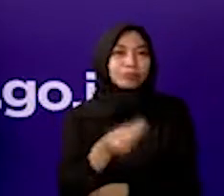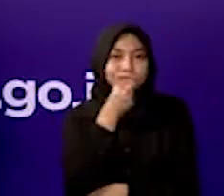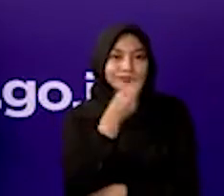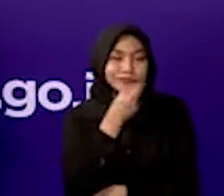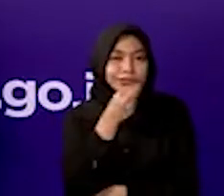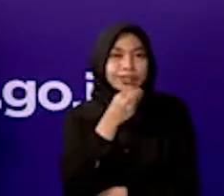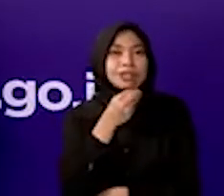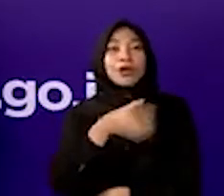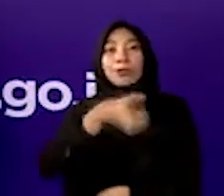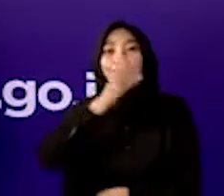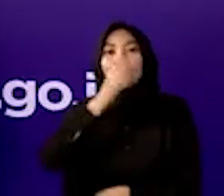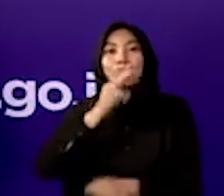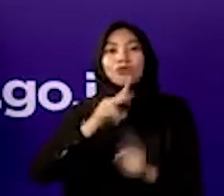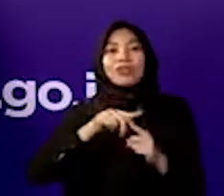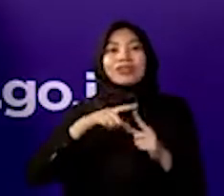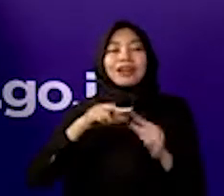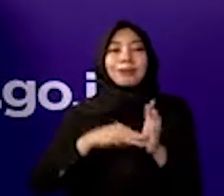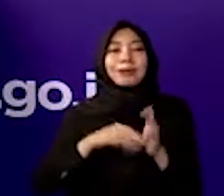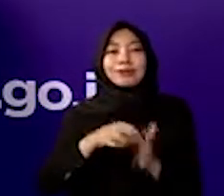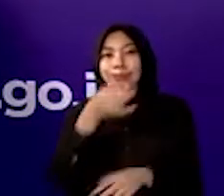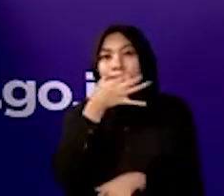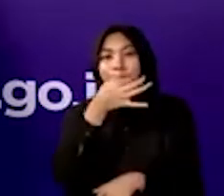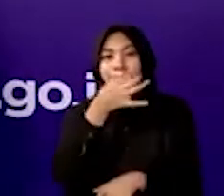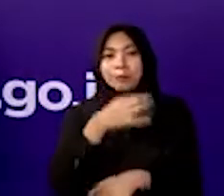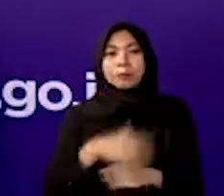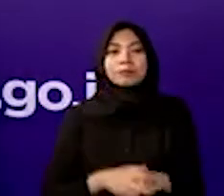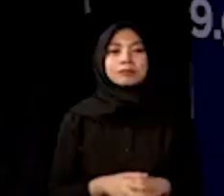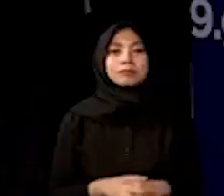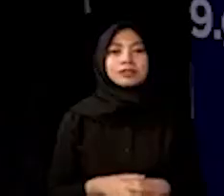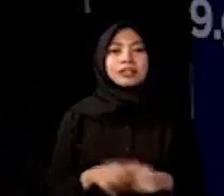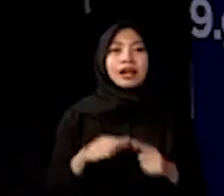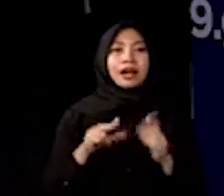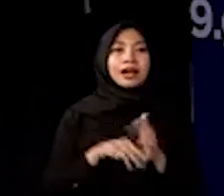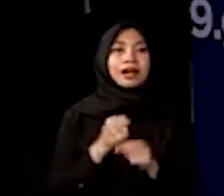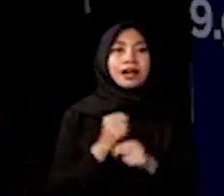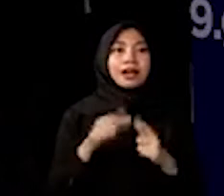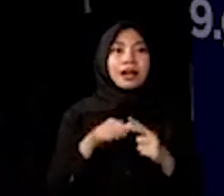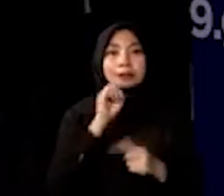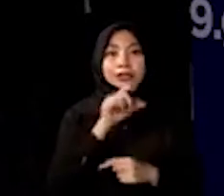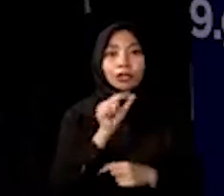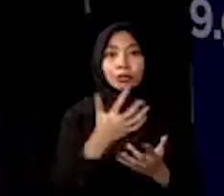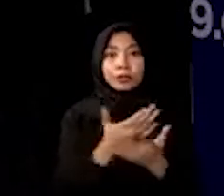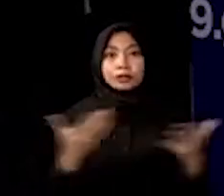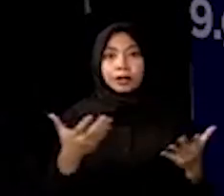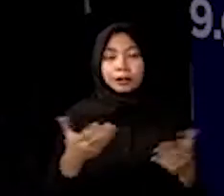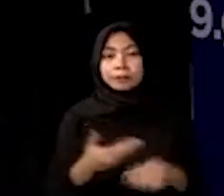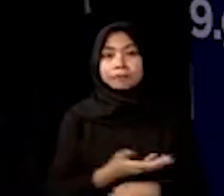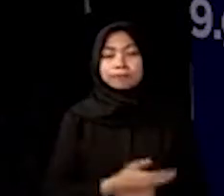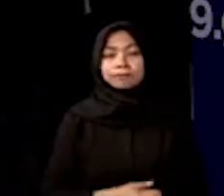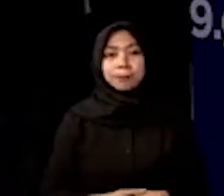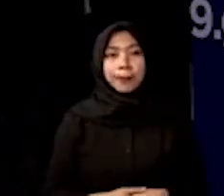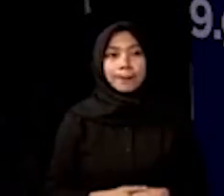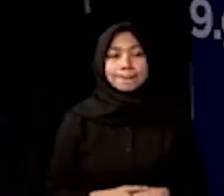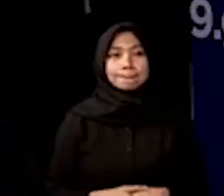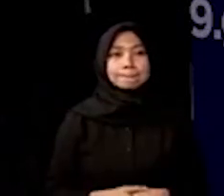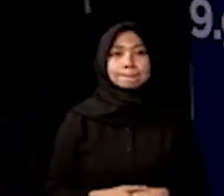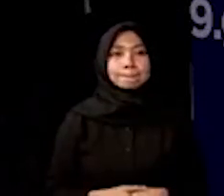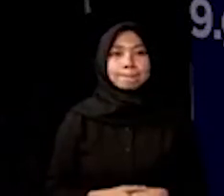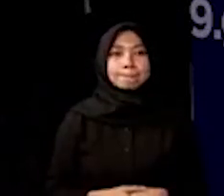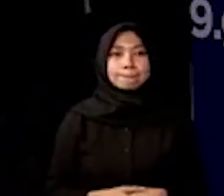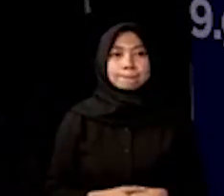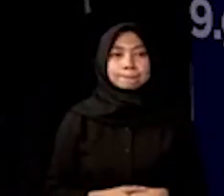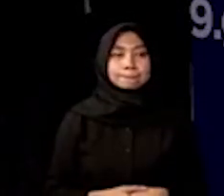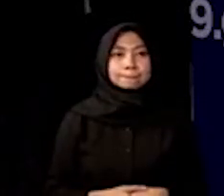serta minum vitamin itu saja tambahannya Pak paklangka mungkin pesan kepada masyarakat khususnya dalam upaya